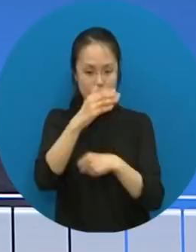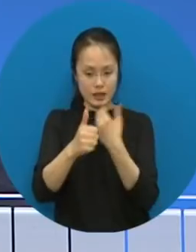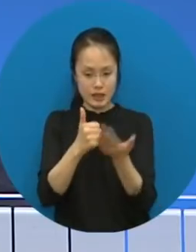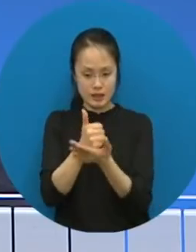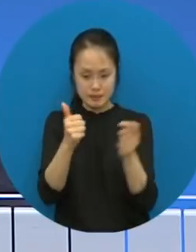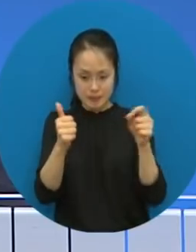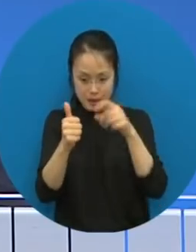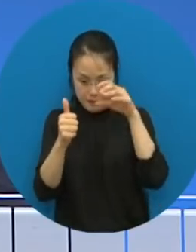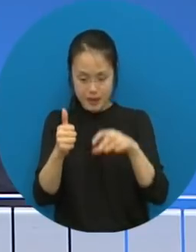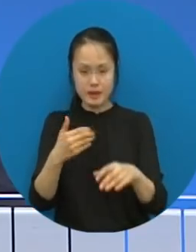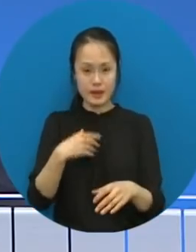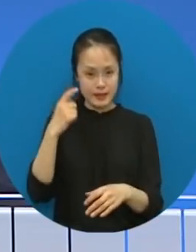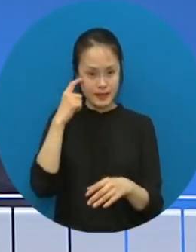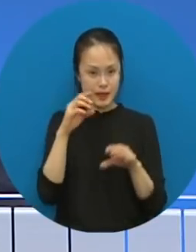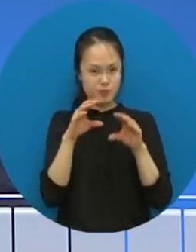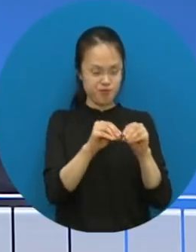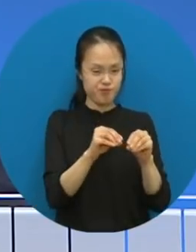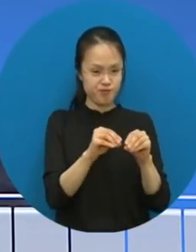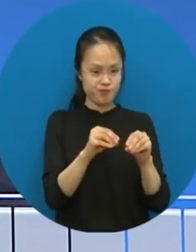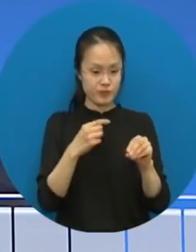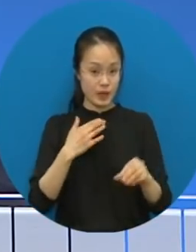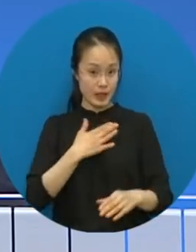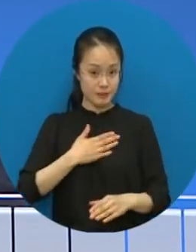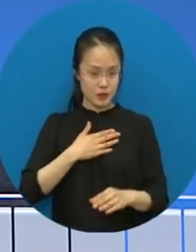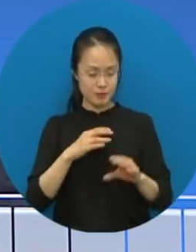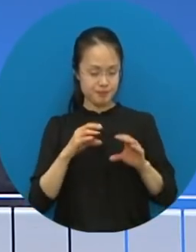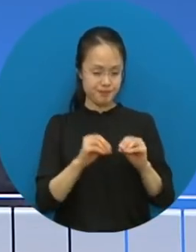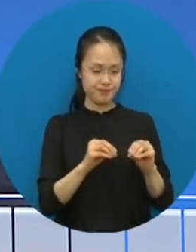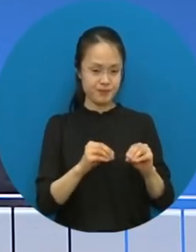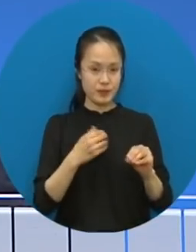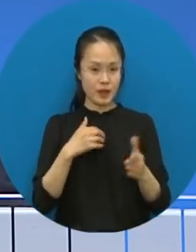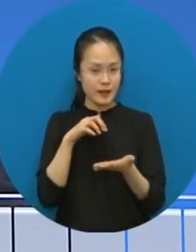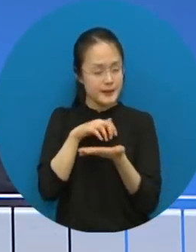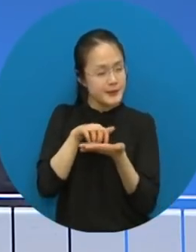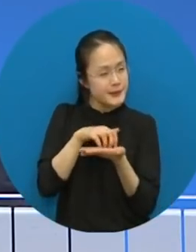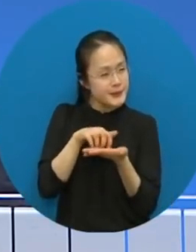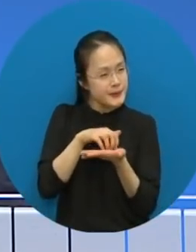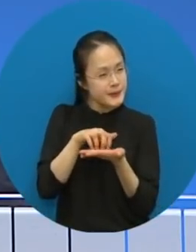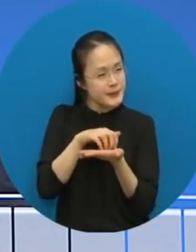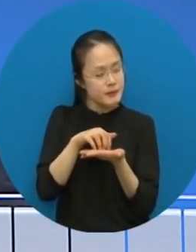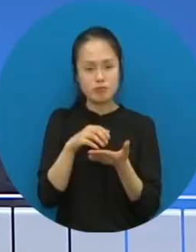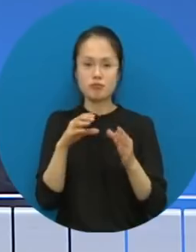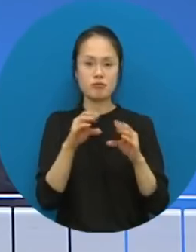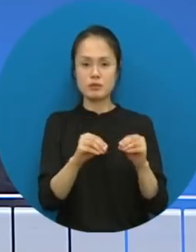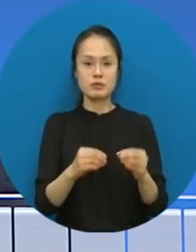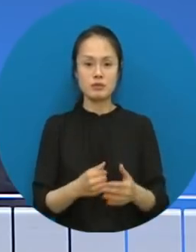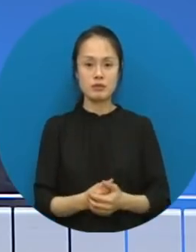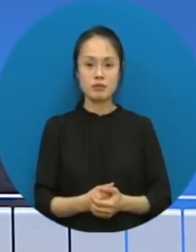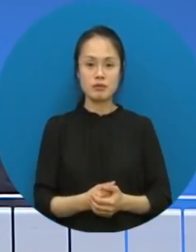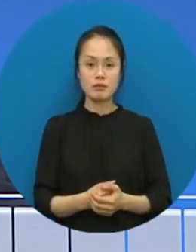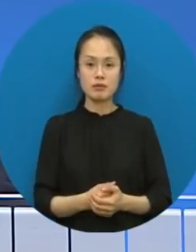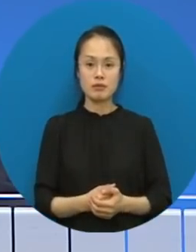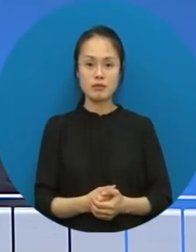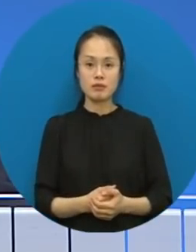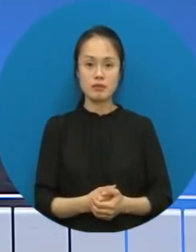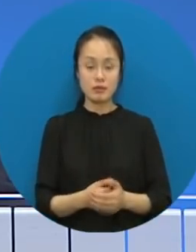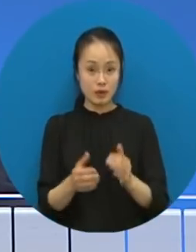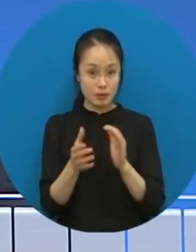나의 생각을 멈추고 감정을 멈추고 계산을 멈추고. 아멘입니까?